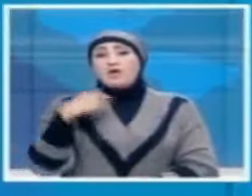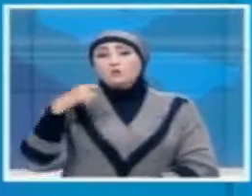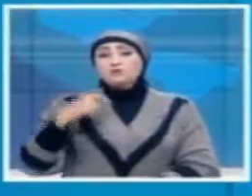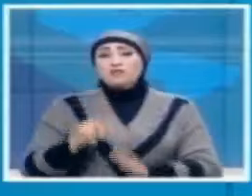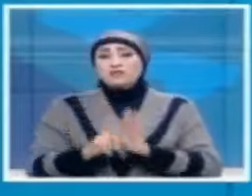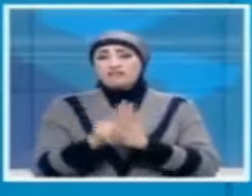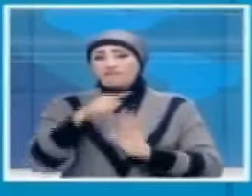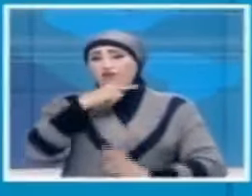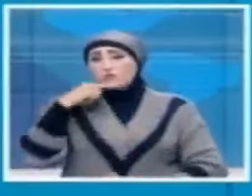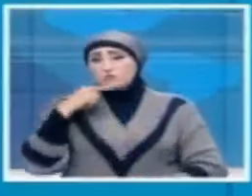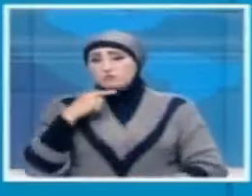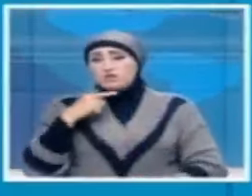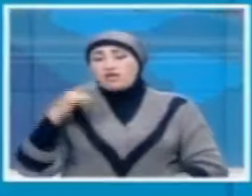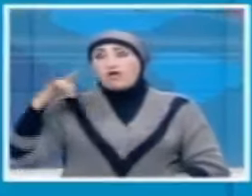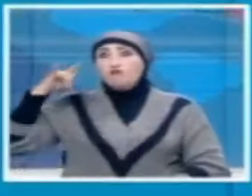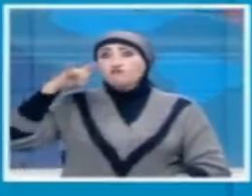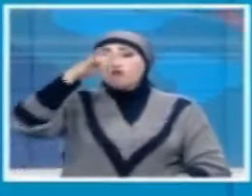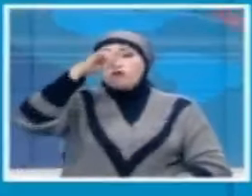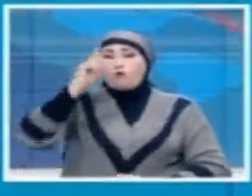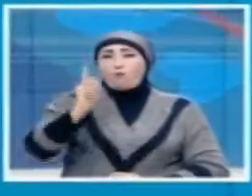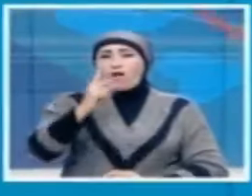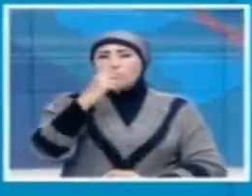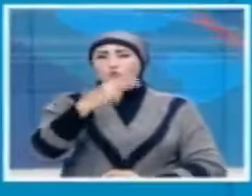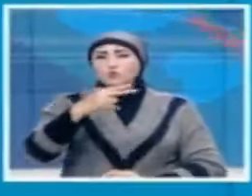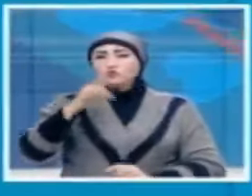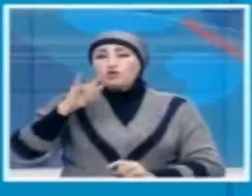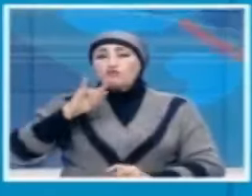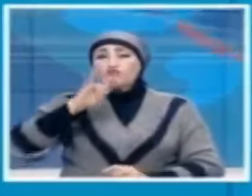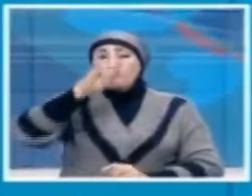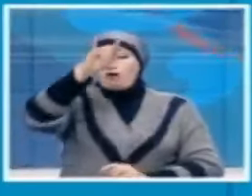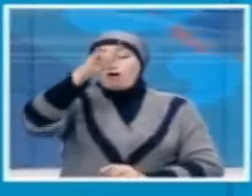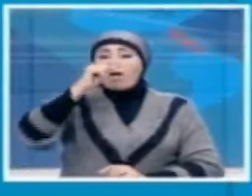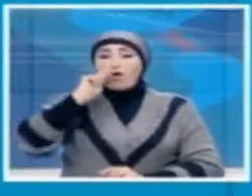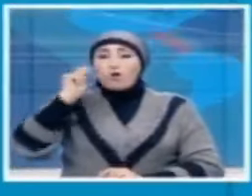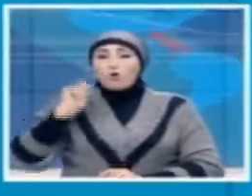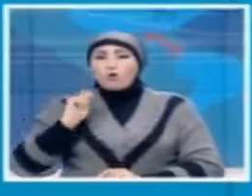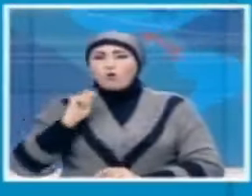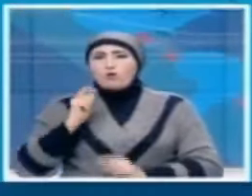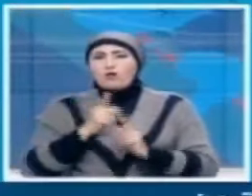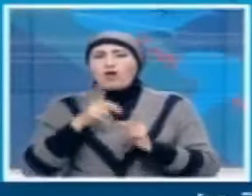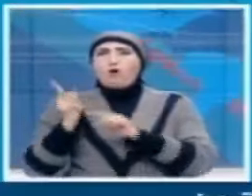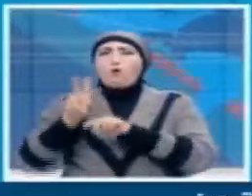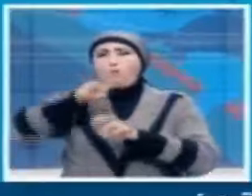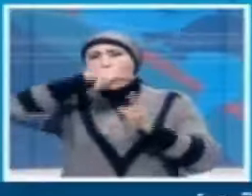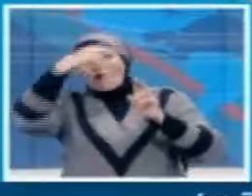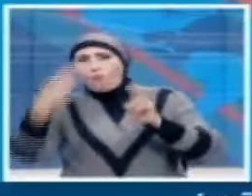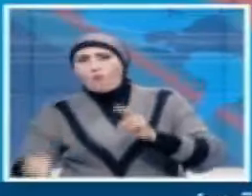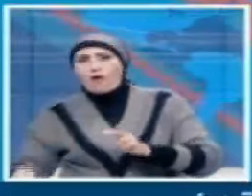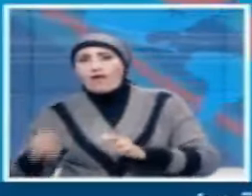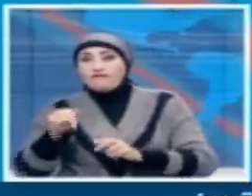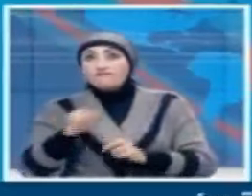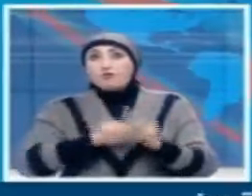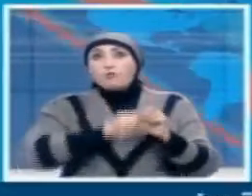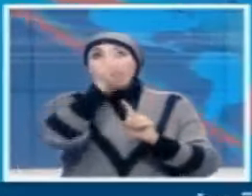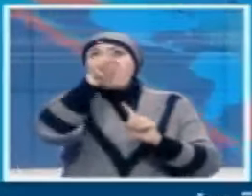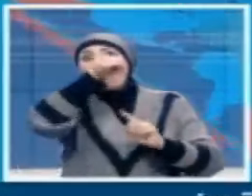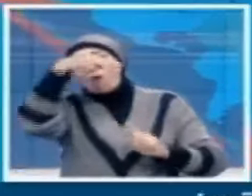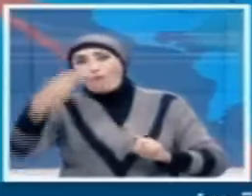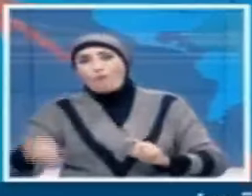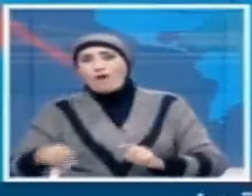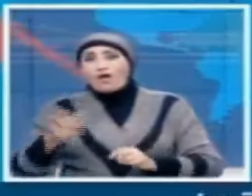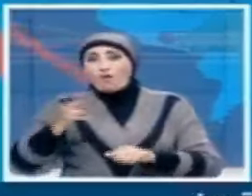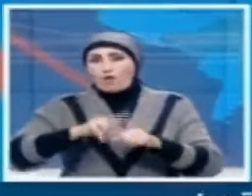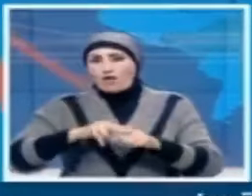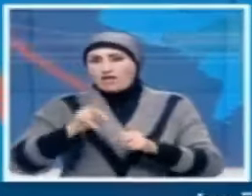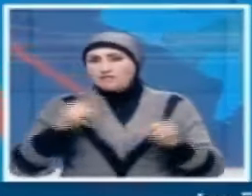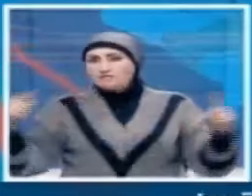أعلنت وزارة الدفاع الروسية إسقاط 21 طائرة أوكرانية بدون طيار، كما دمرت 8